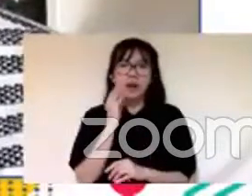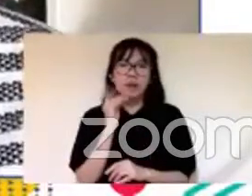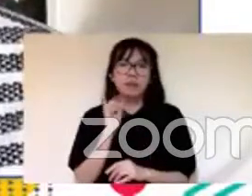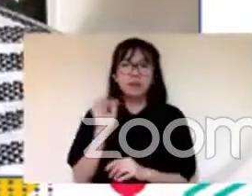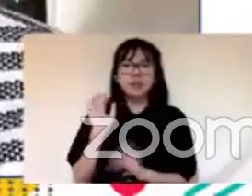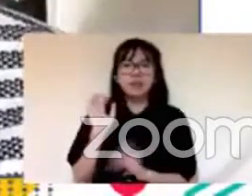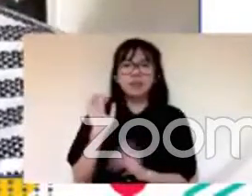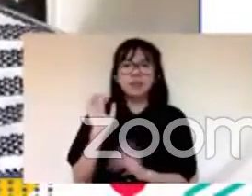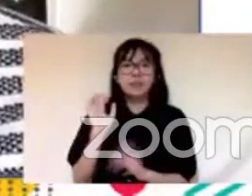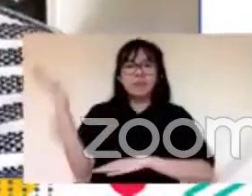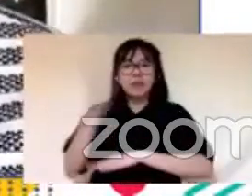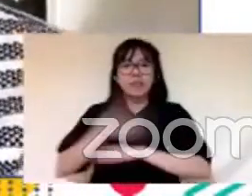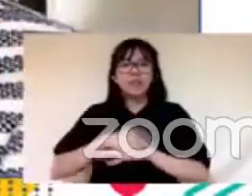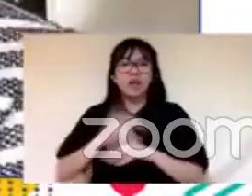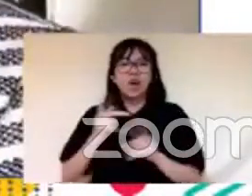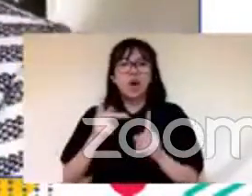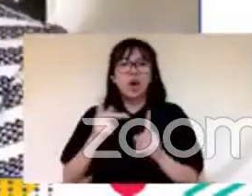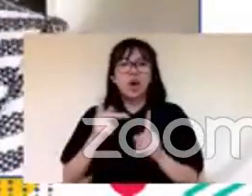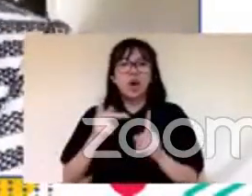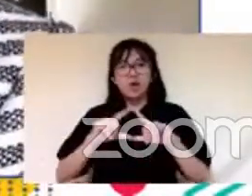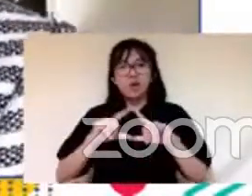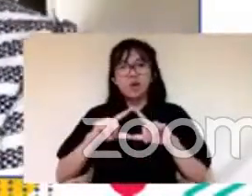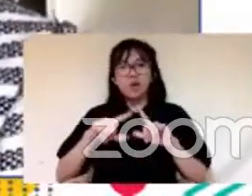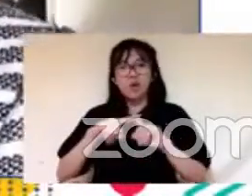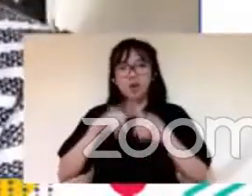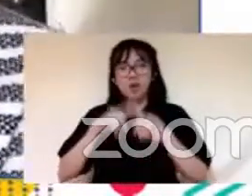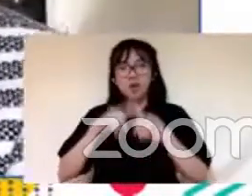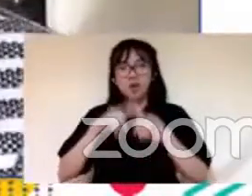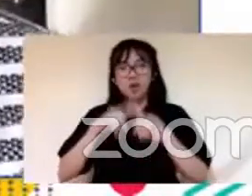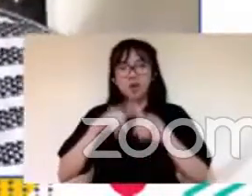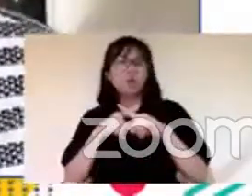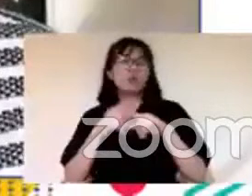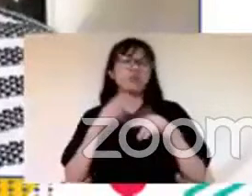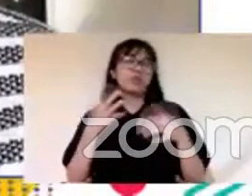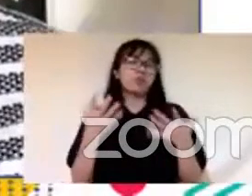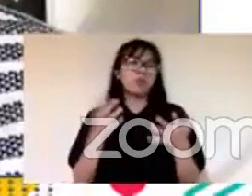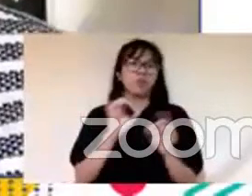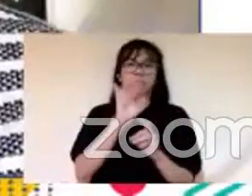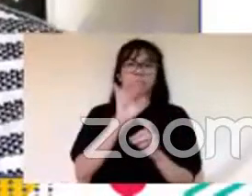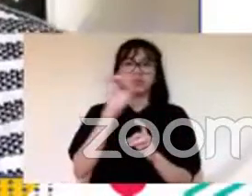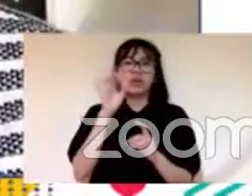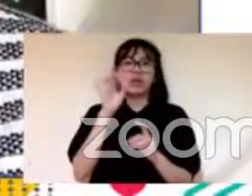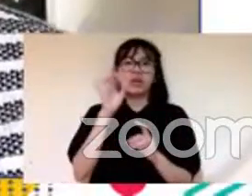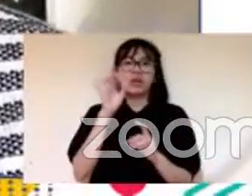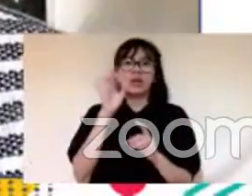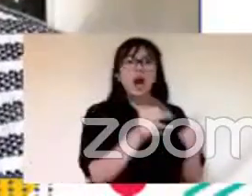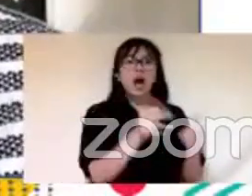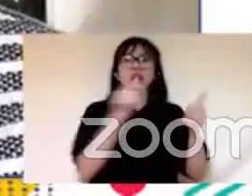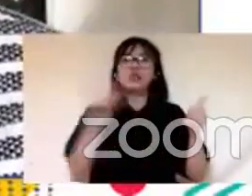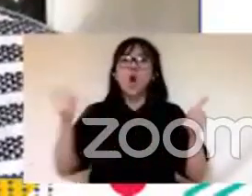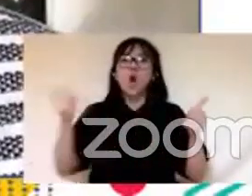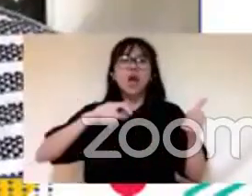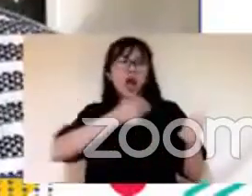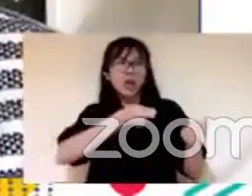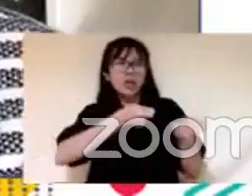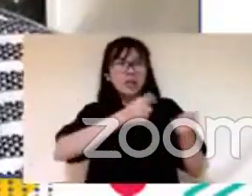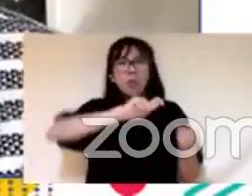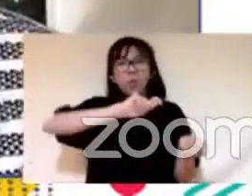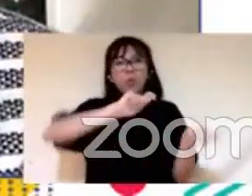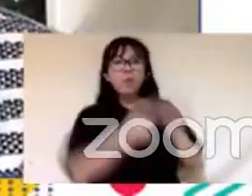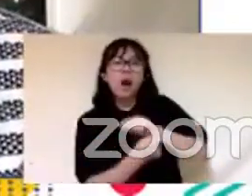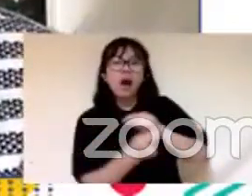hoax yang bisa kita anggap mencemarkan nama baik kita gitu. Tapi saya sendiri ada toleransi gitu